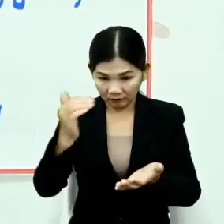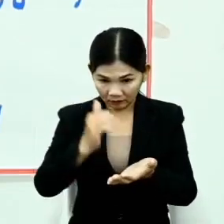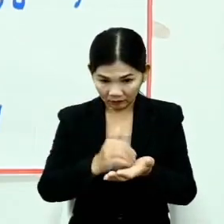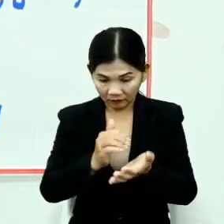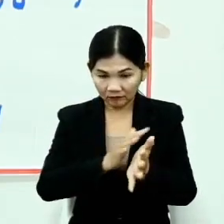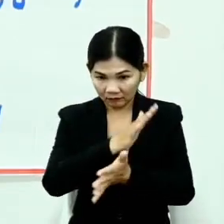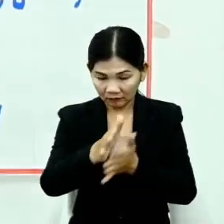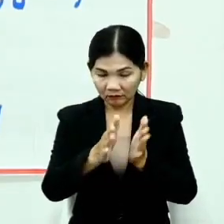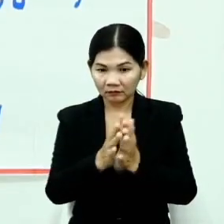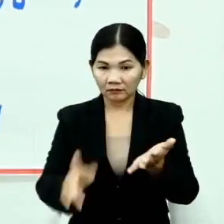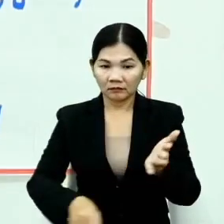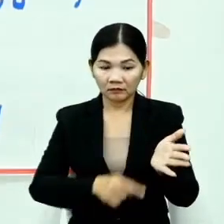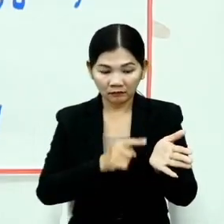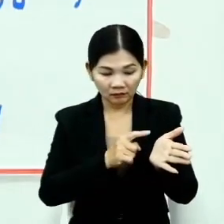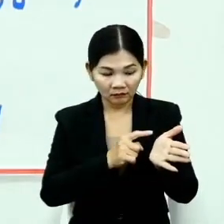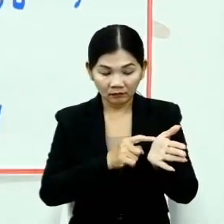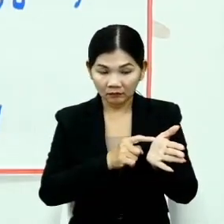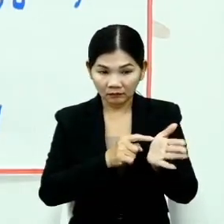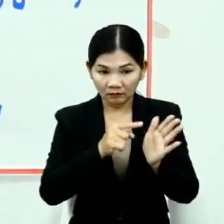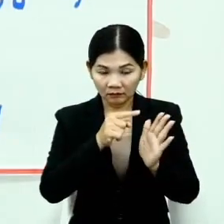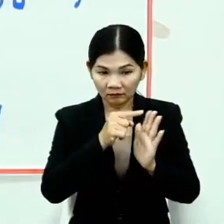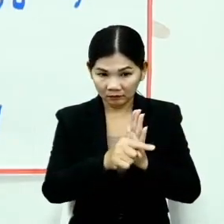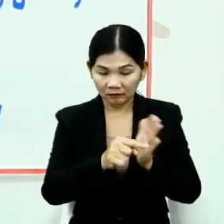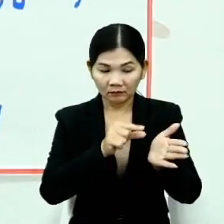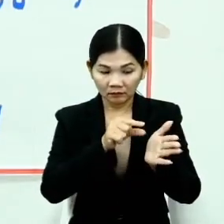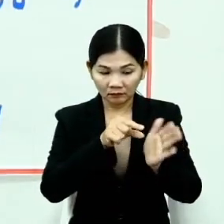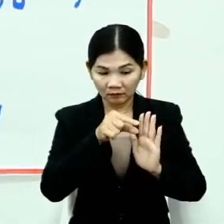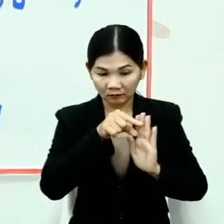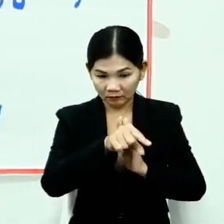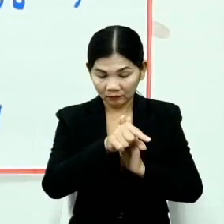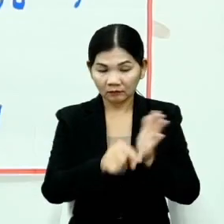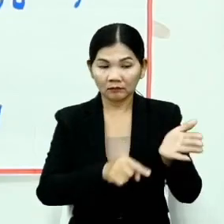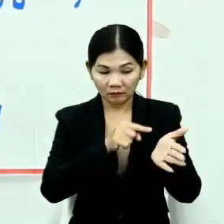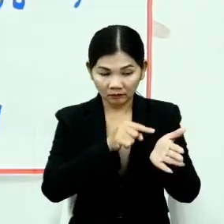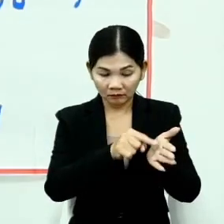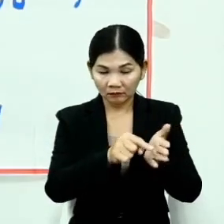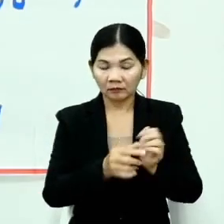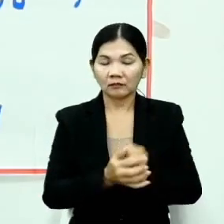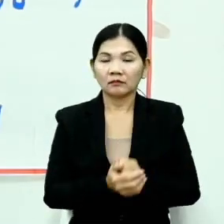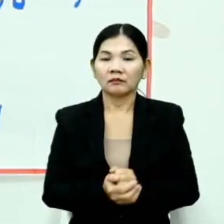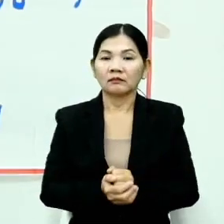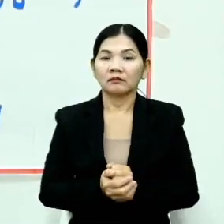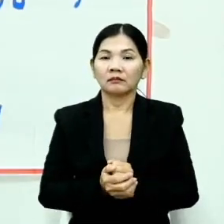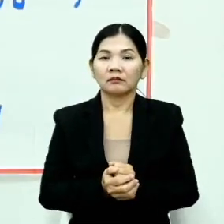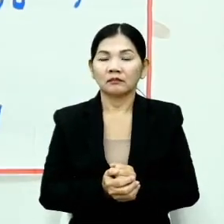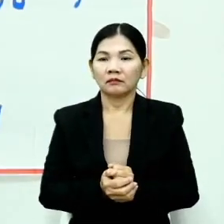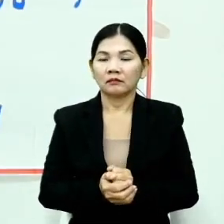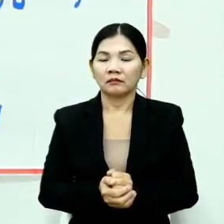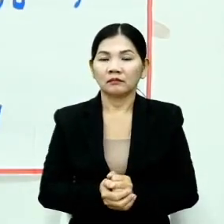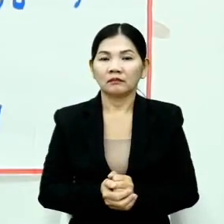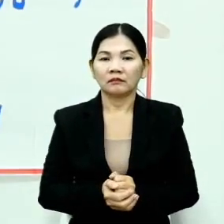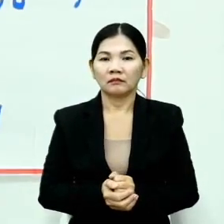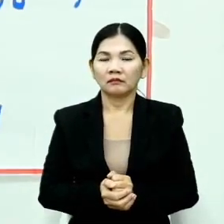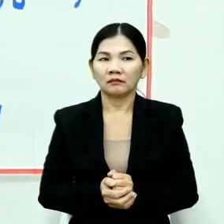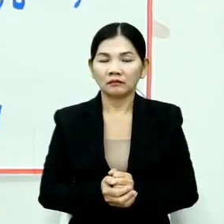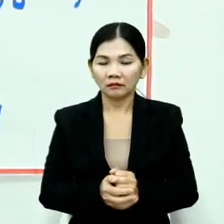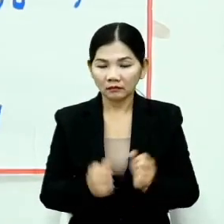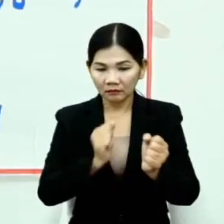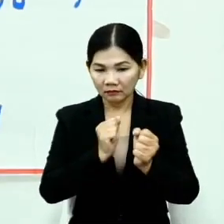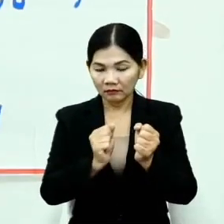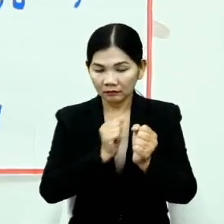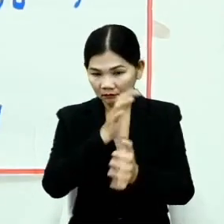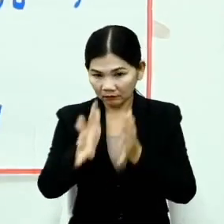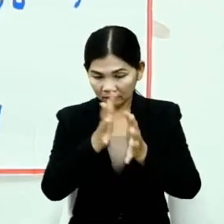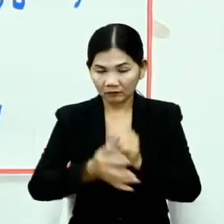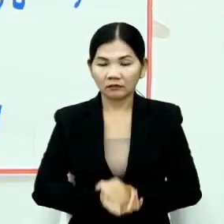tiết con dọc chừng ở đáy đã ai chăm chùm đoàn chướng. ដាក់នៅកូនចាប់ដើមស្ដាប់អ្